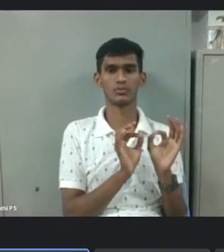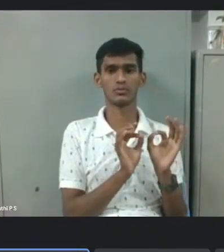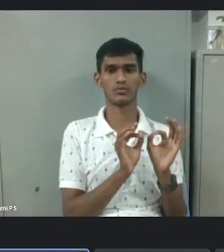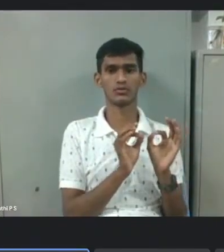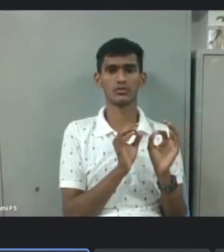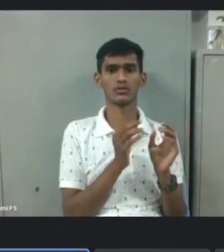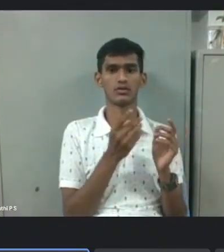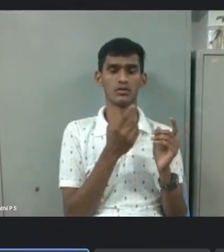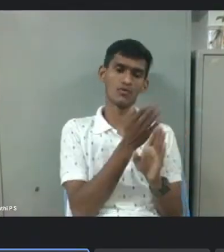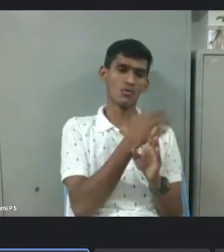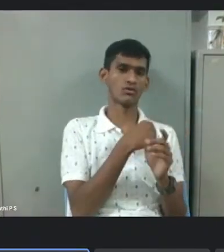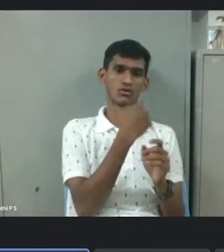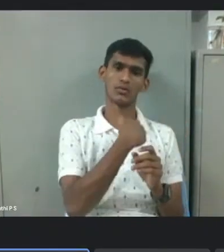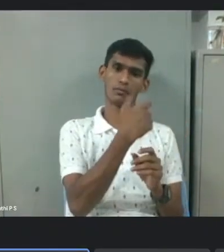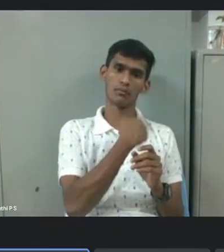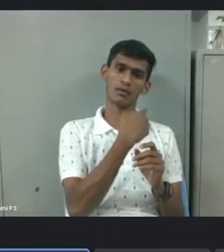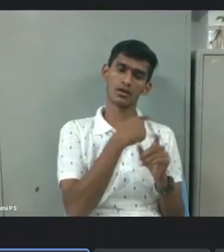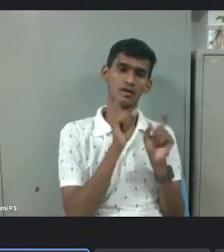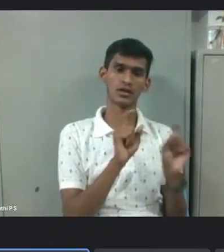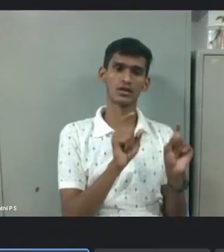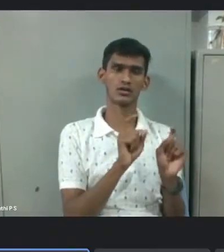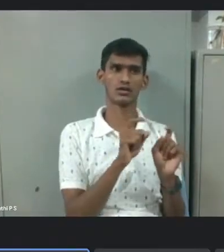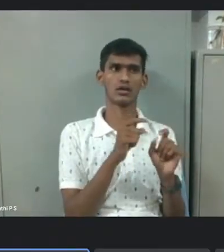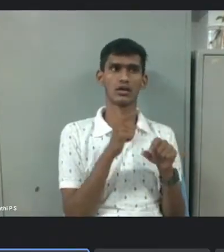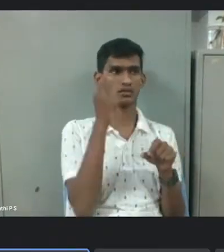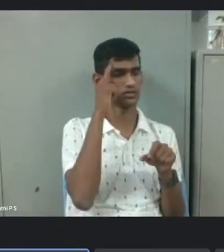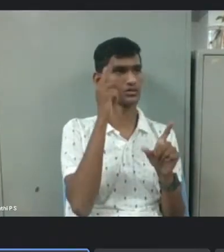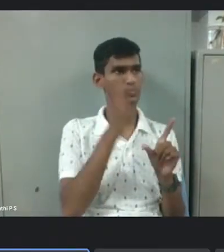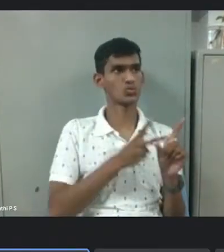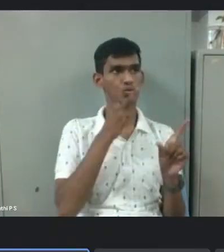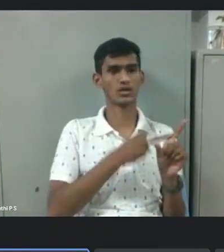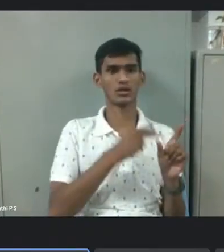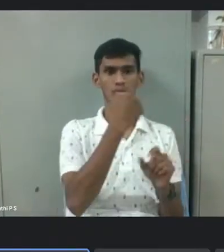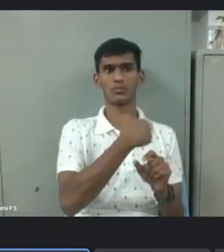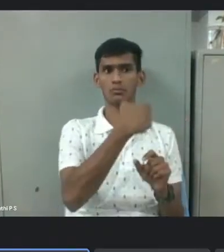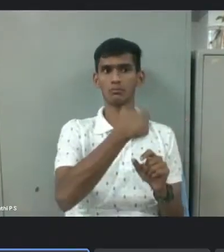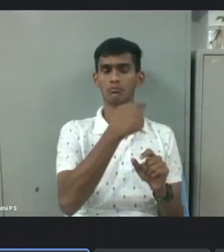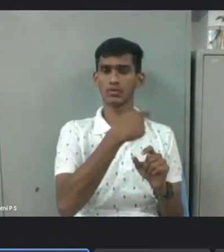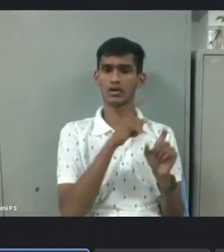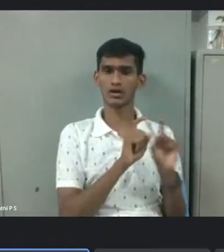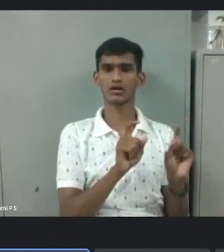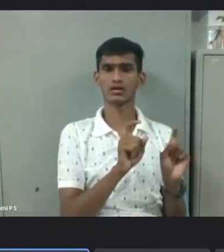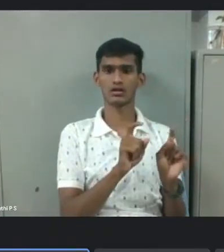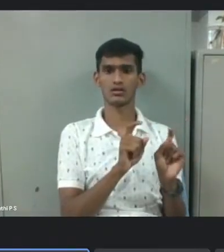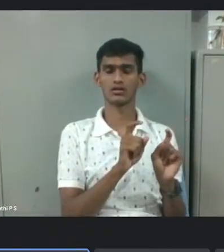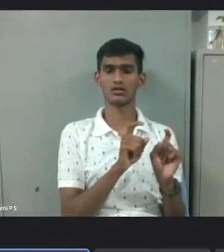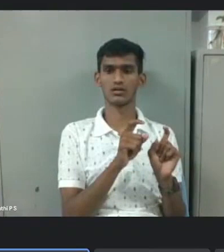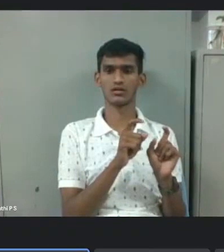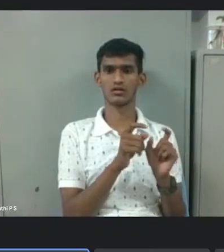കുറെ കിട്ടിയതാ, കുറച്ചൊക്കെ വന്നതാ. ഒരു കൊല്ലം 2 കൊല്ലമൊക്കെ ആകുമ്പോ വരെ 2 കൊല്ലം വരെ കിട്ടി. പിന്നെ കിട്ടിയിരുന്നില്ല.